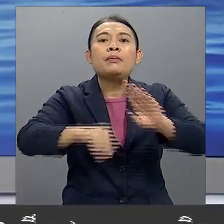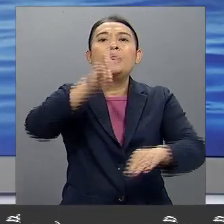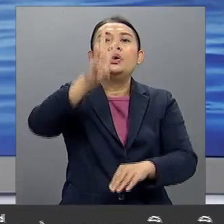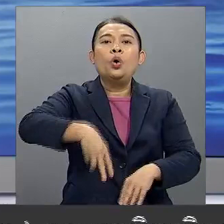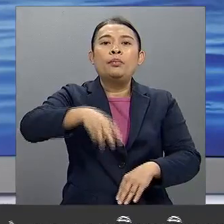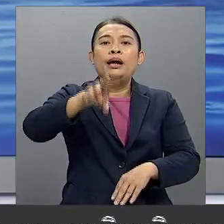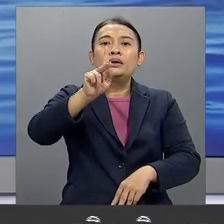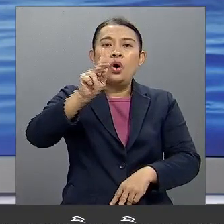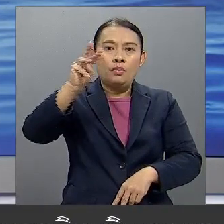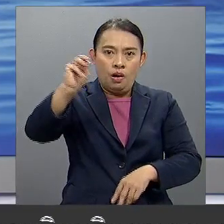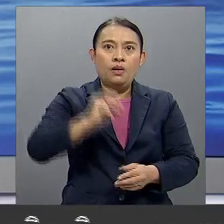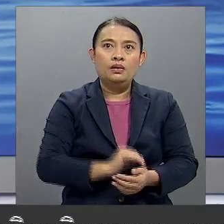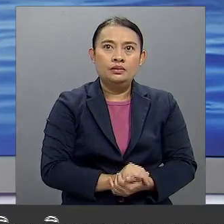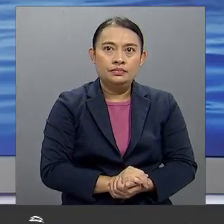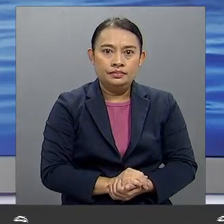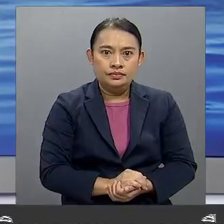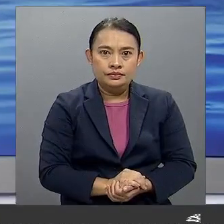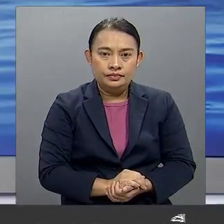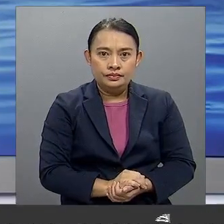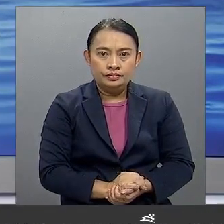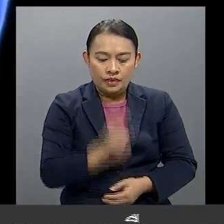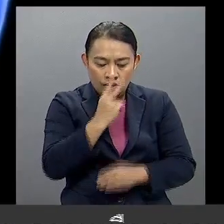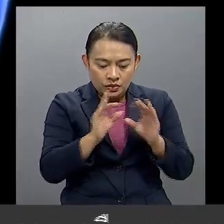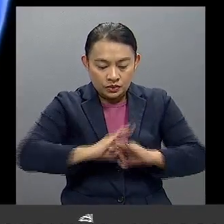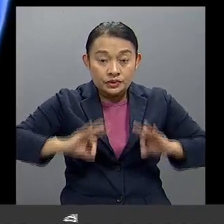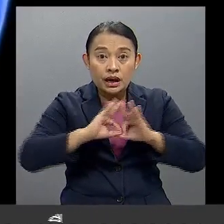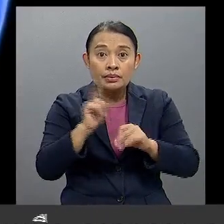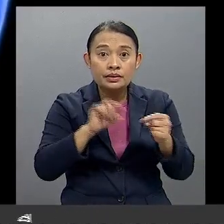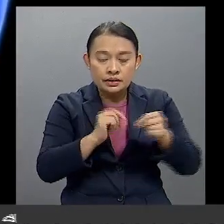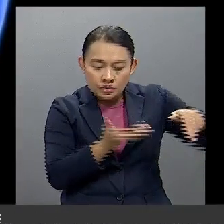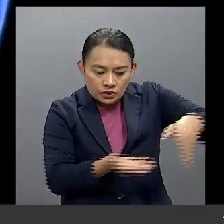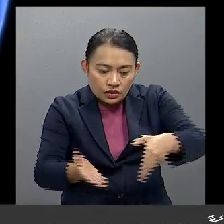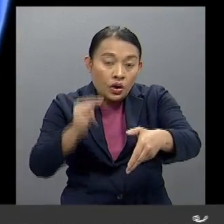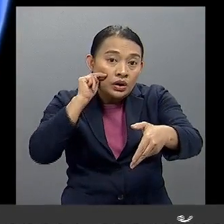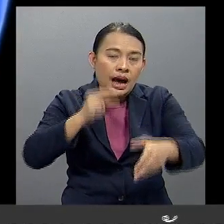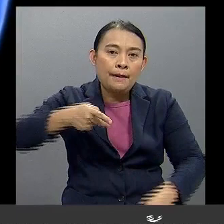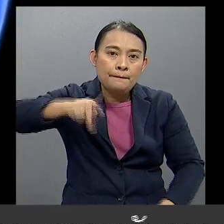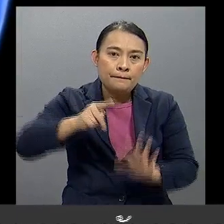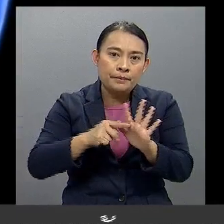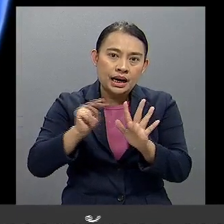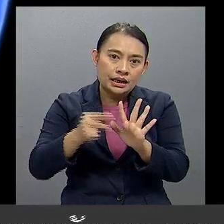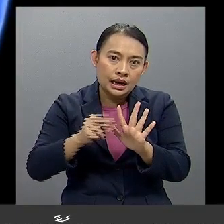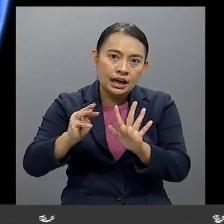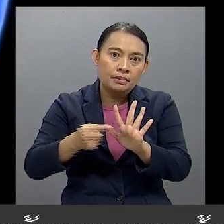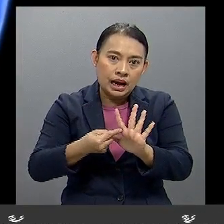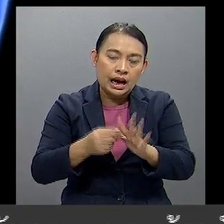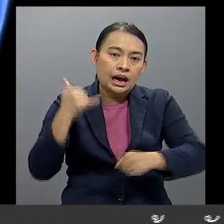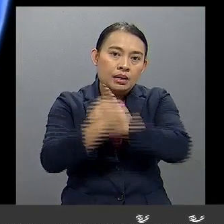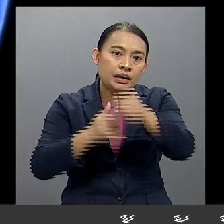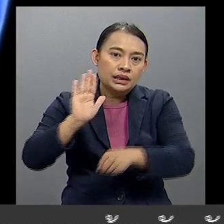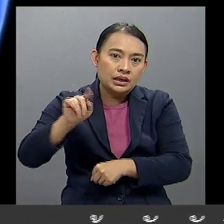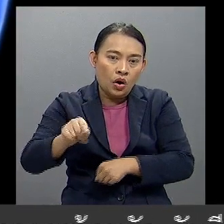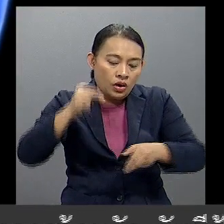และอีเส้นทางหนสำคญไม่แ้กันนั่นคือคลองปันมาอยู่ที่ประเทศปันมาเชื่อมหาสมุร